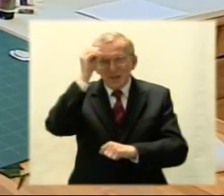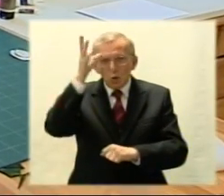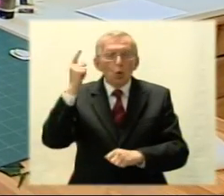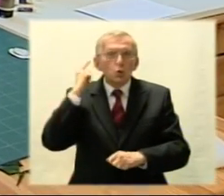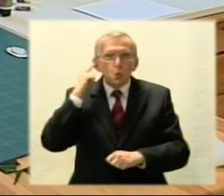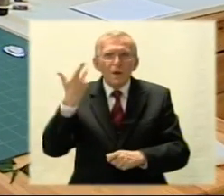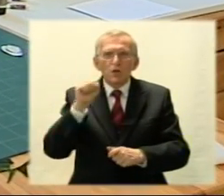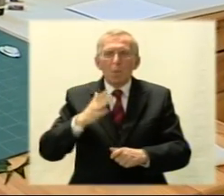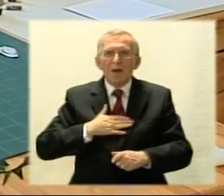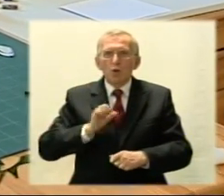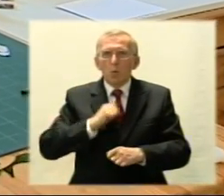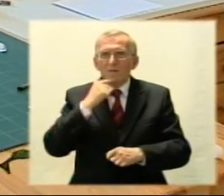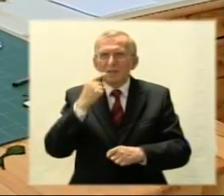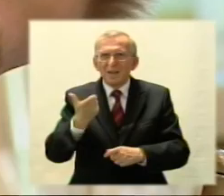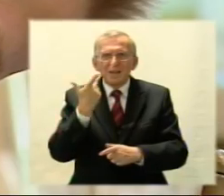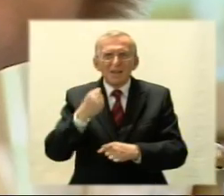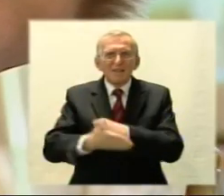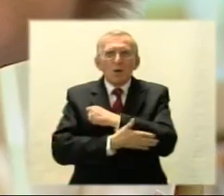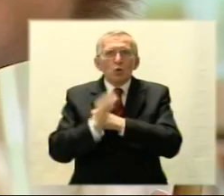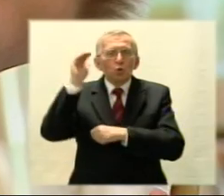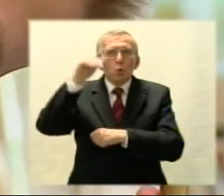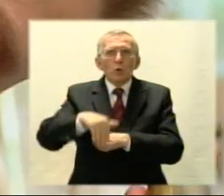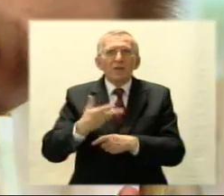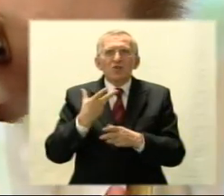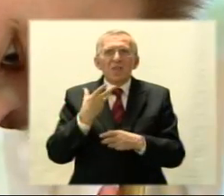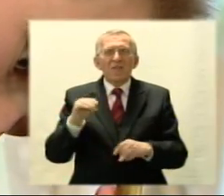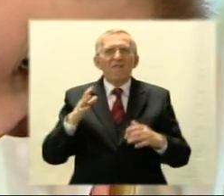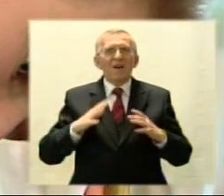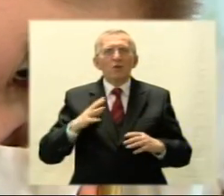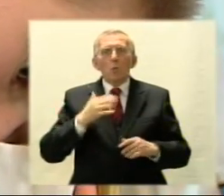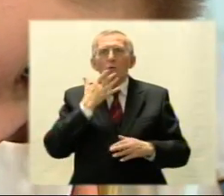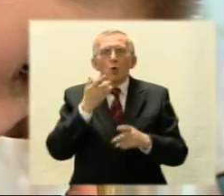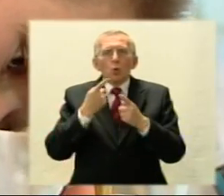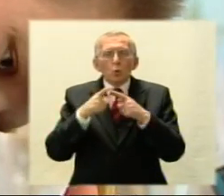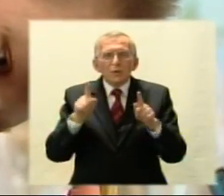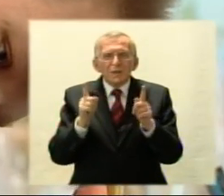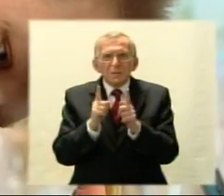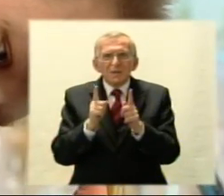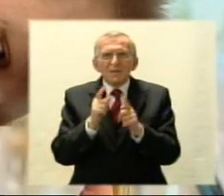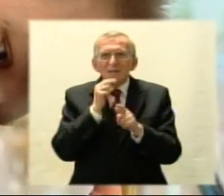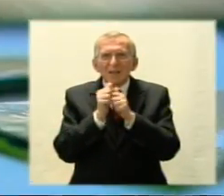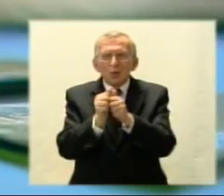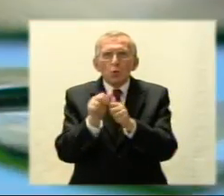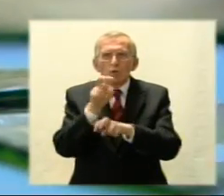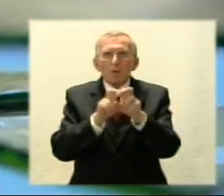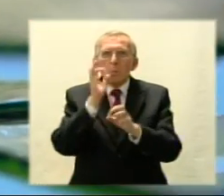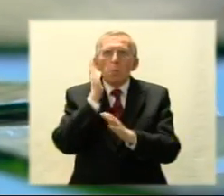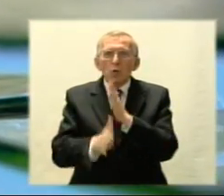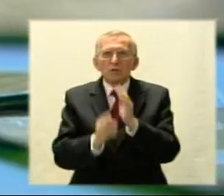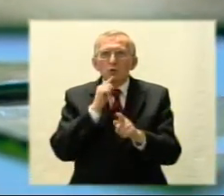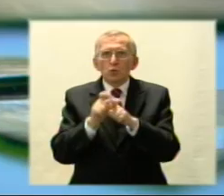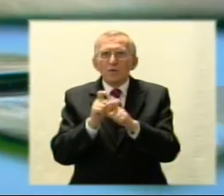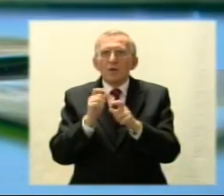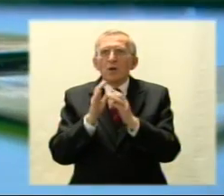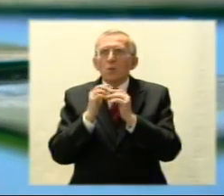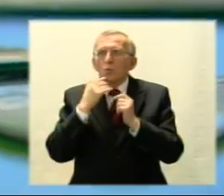słuchaj co ma do powiedzenia Nie zakładaj z góry że nie warto mów krótkimi zdaniami używaj prostych słów Zwracaj się do